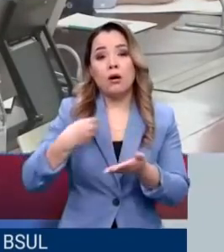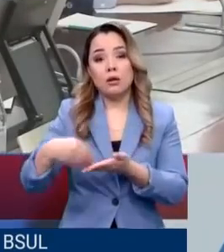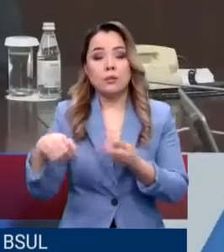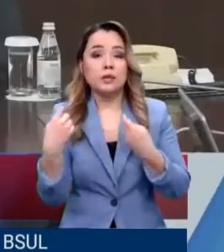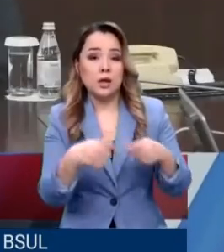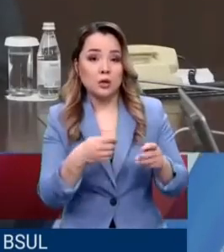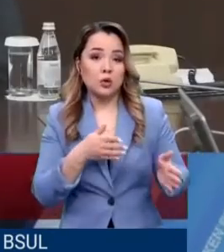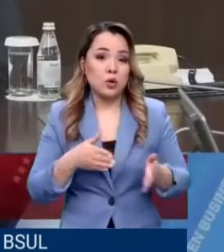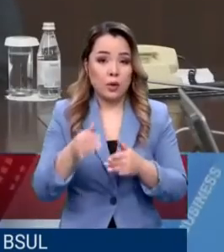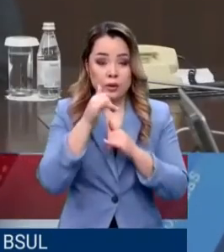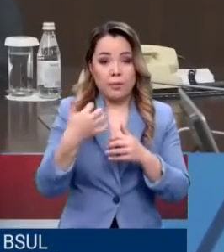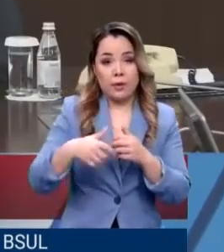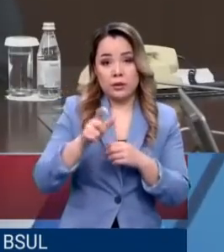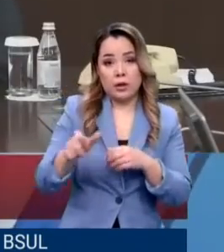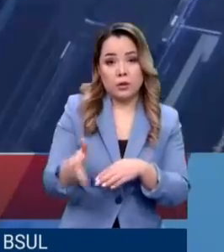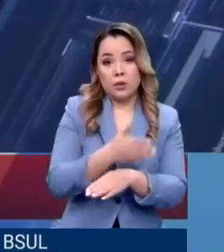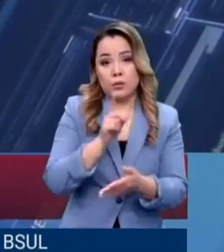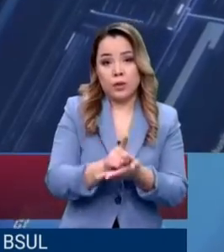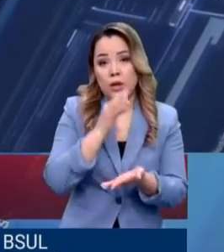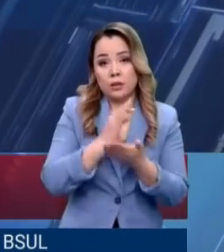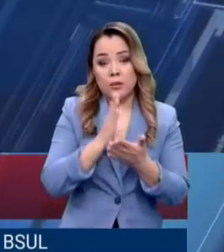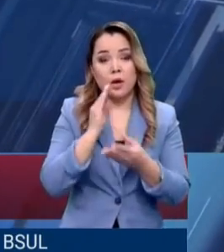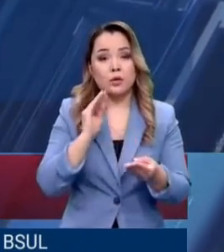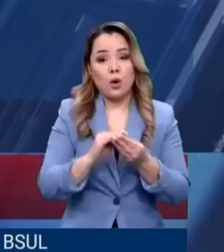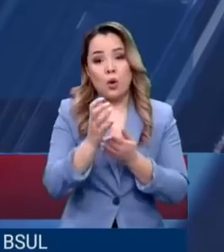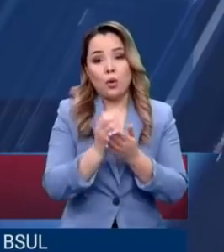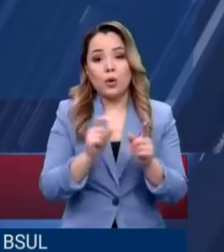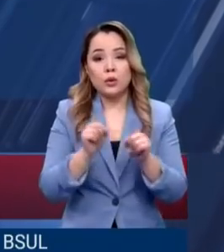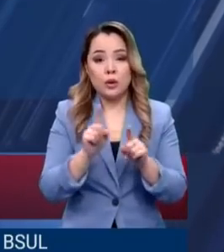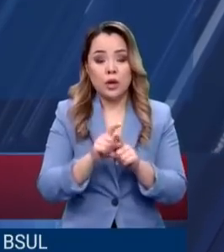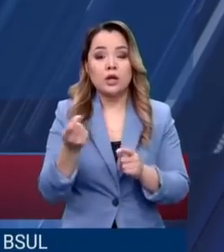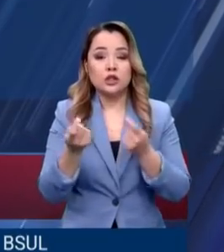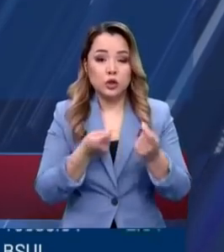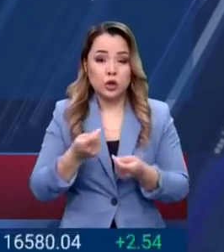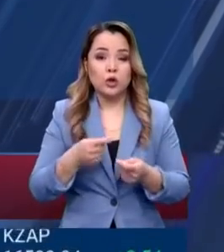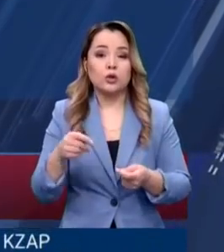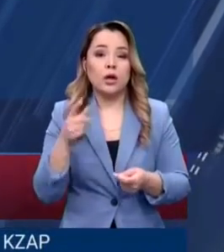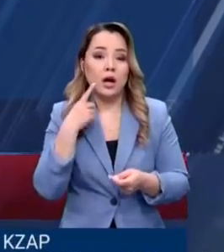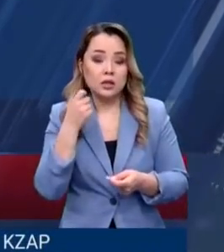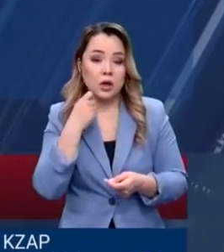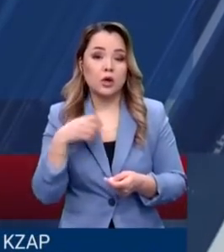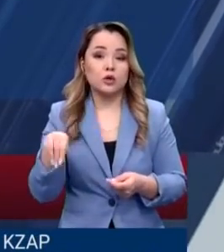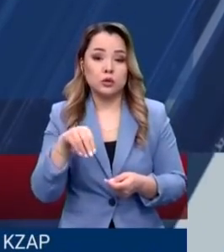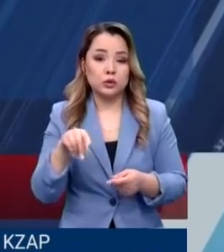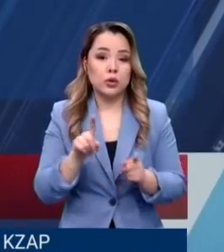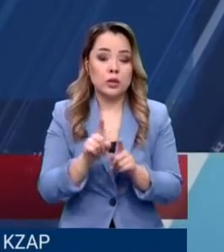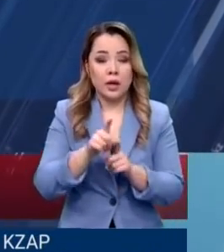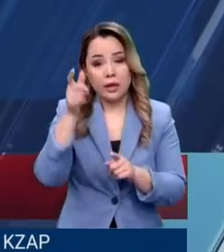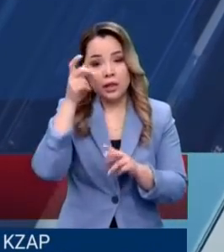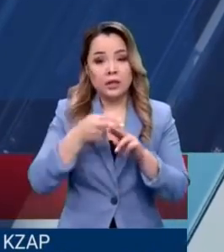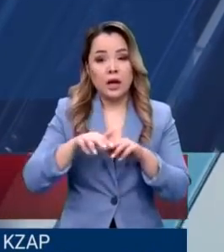жол бермеудің үш жолын атады. Бірінші кезекте тұрақтандыру қорларын күріш, қан, тұз мен қарақұмық